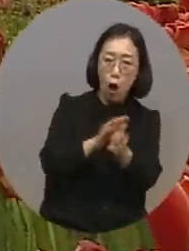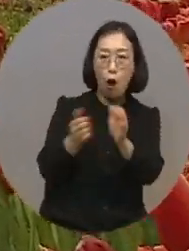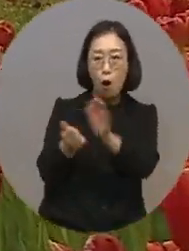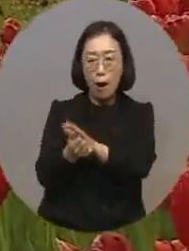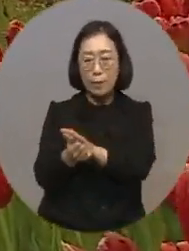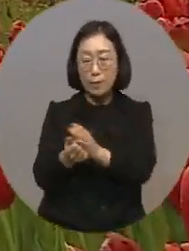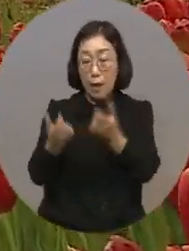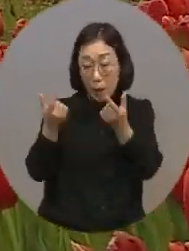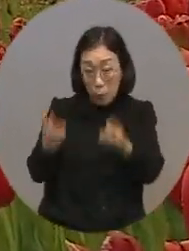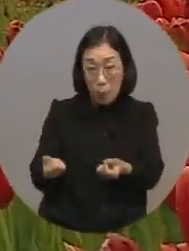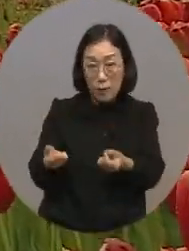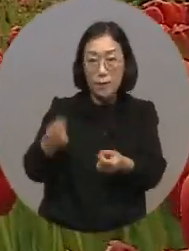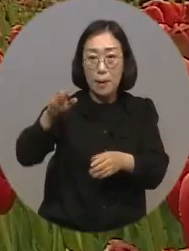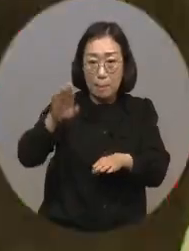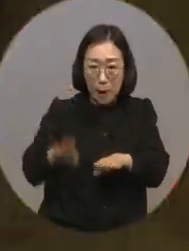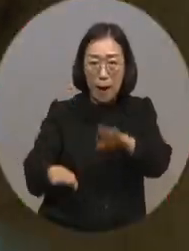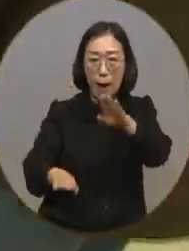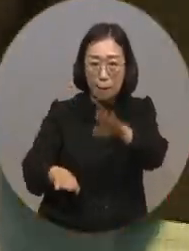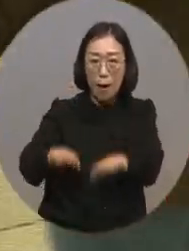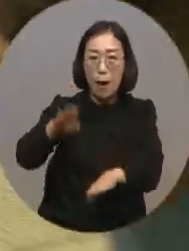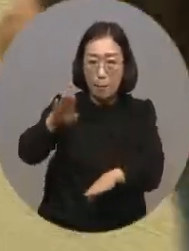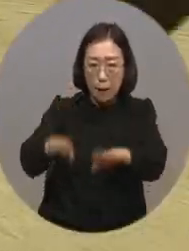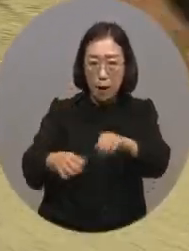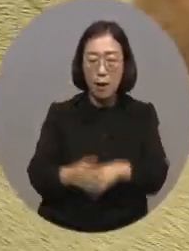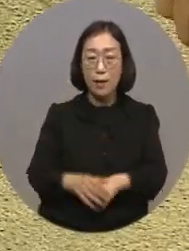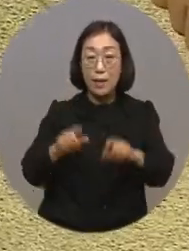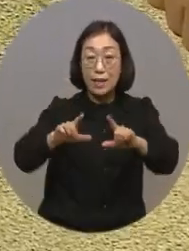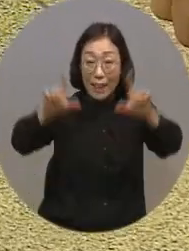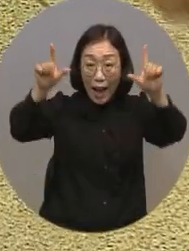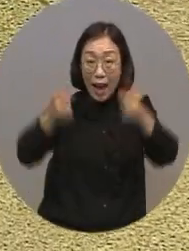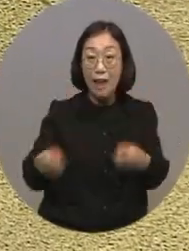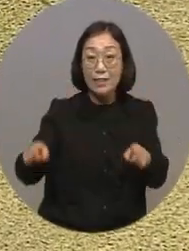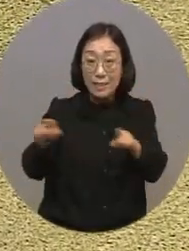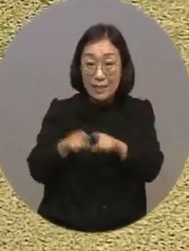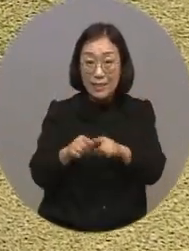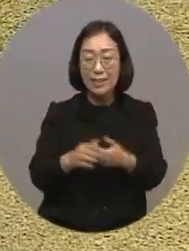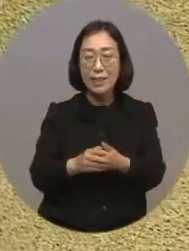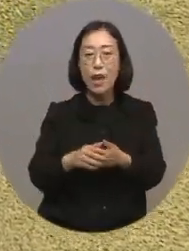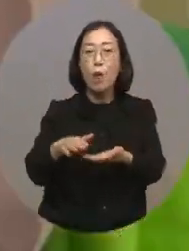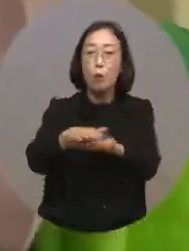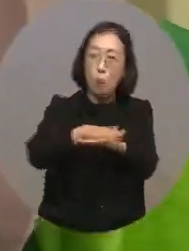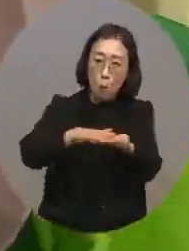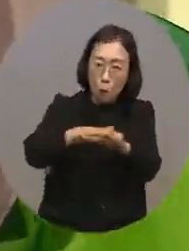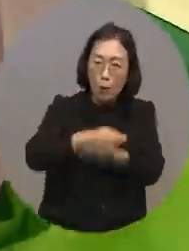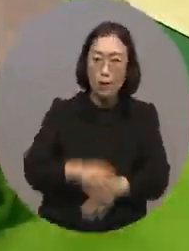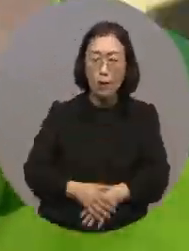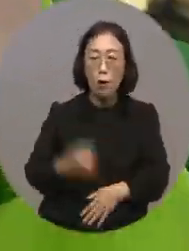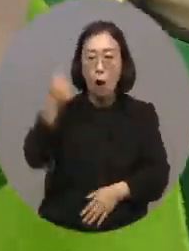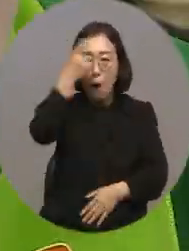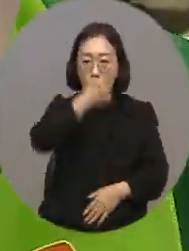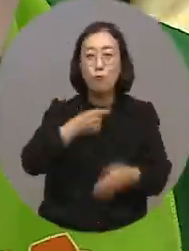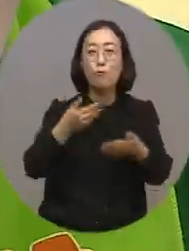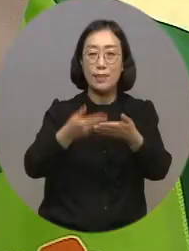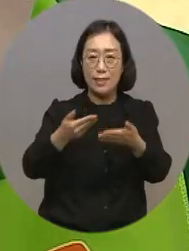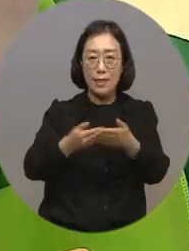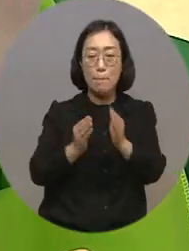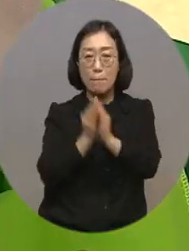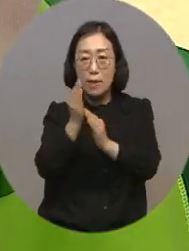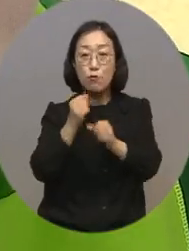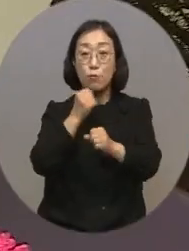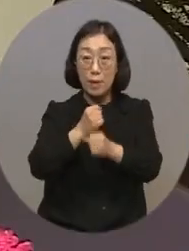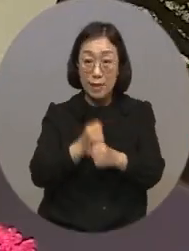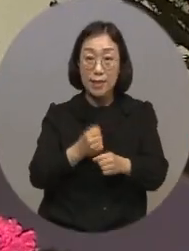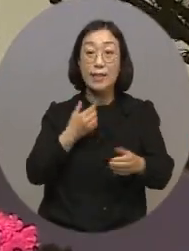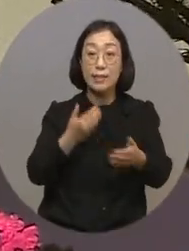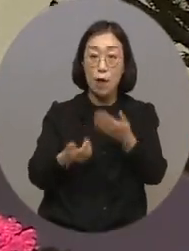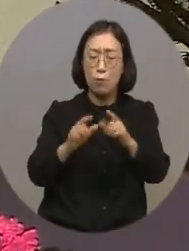발을 맞춰 나갑니다. 이날 행사는 짝꿍과 함께 주사위를 굴리고 페이스 페인팅, 비누 만들기 체험 등